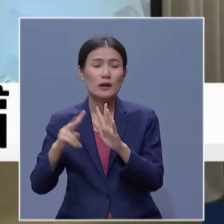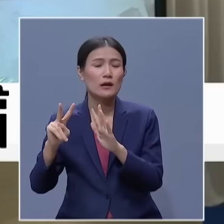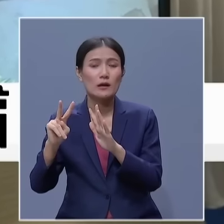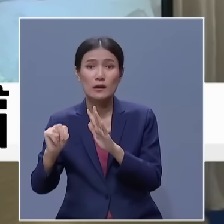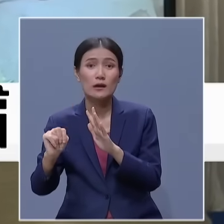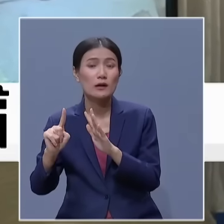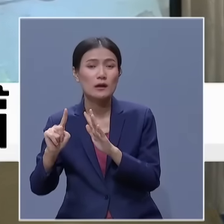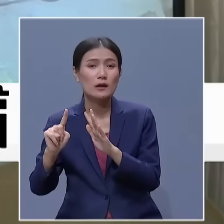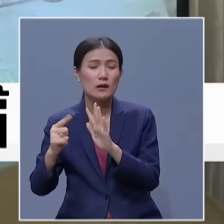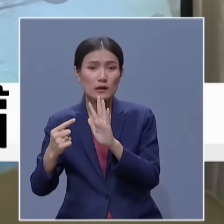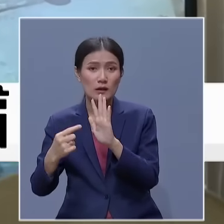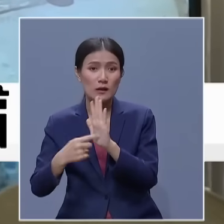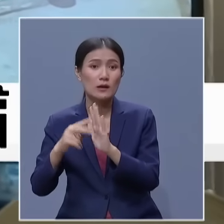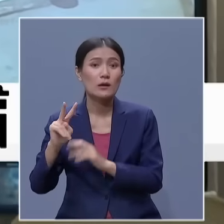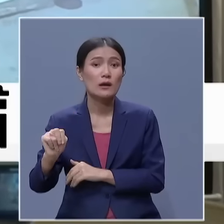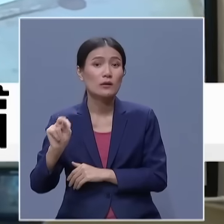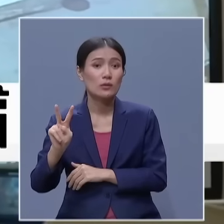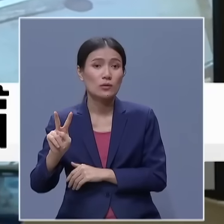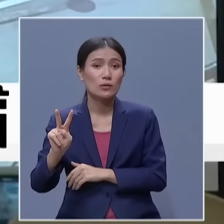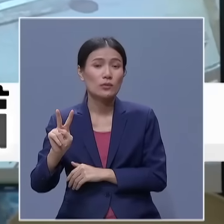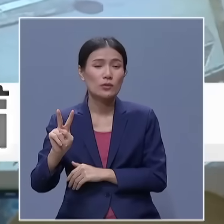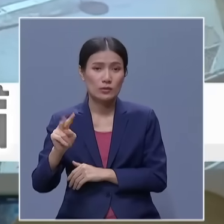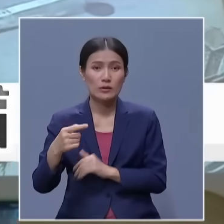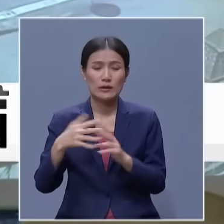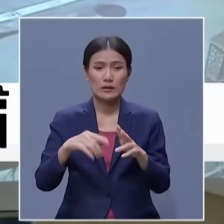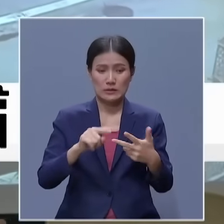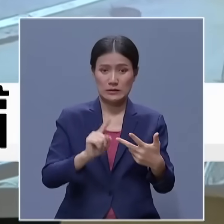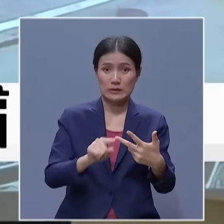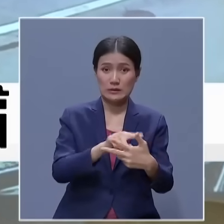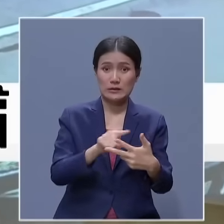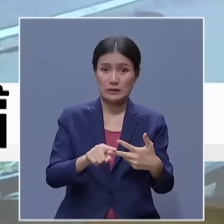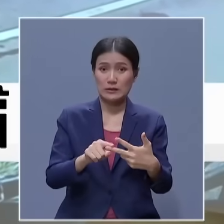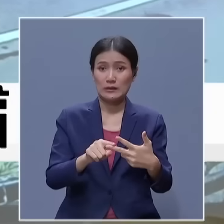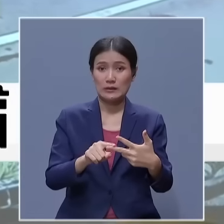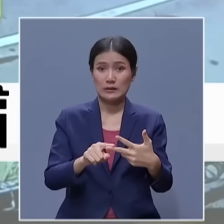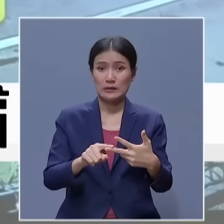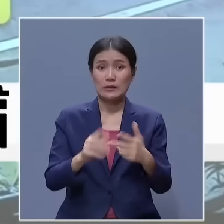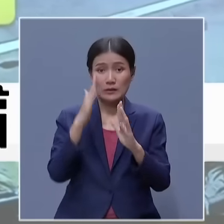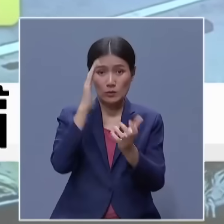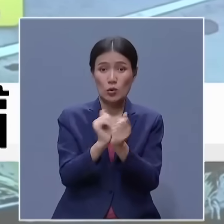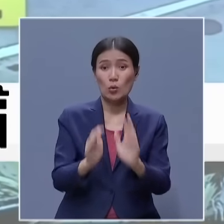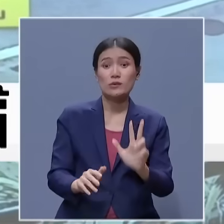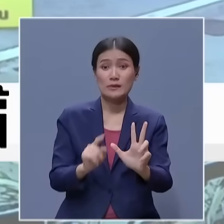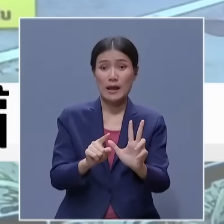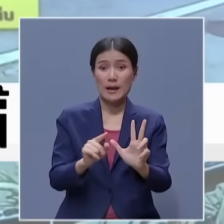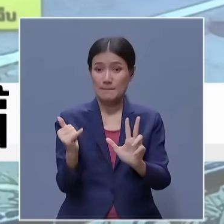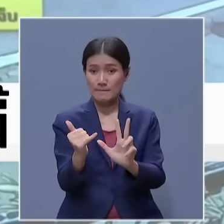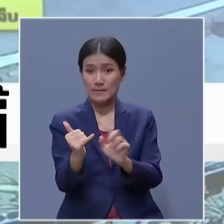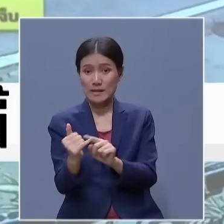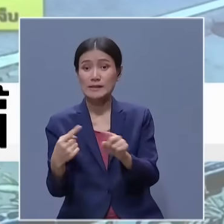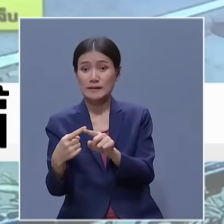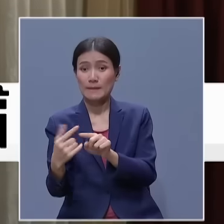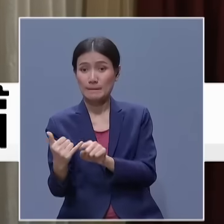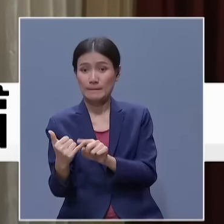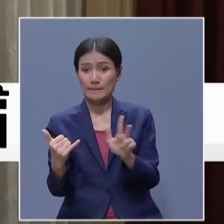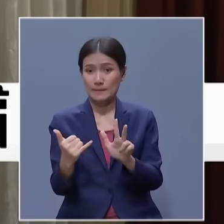ครับที่มีการอุ้มร่างของสารวัตรสิวหลังจากถูกยิงได้รับบาดเจ็บขึ้นรถนี่ครับมีภาพของตำรว